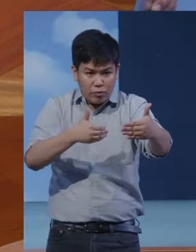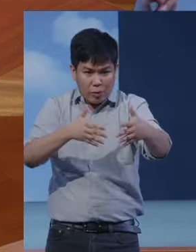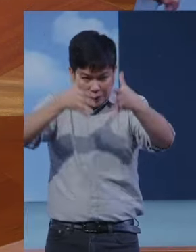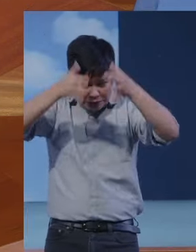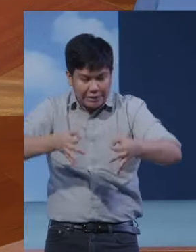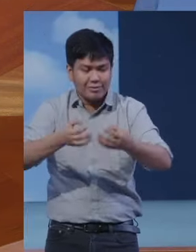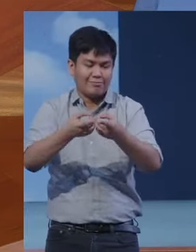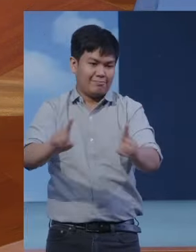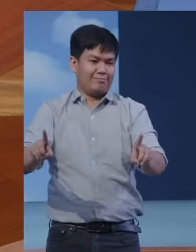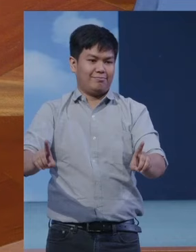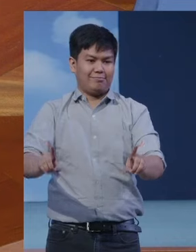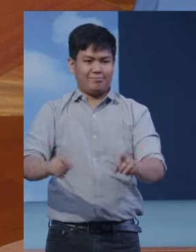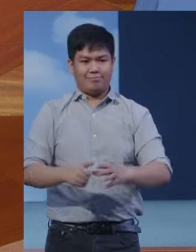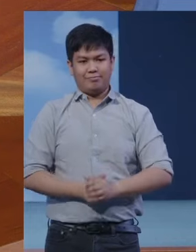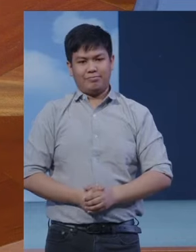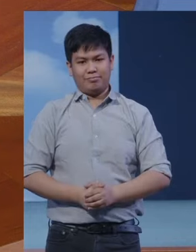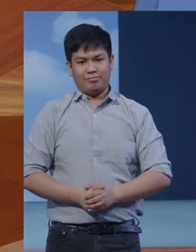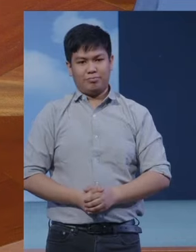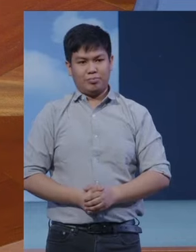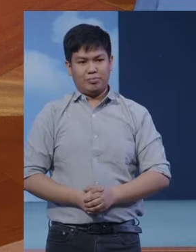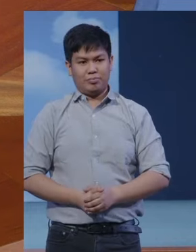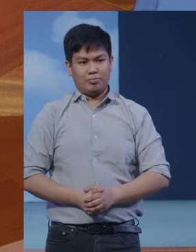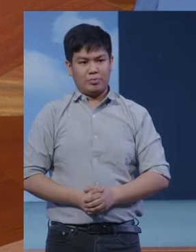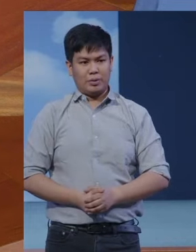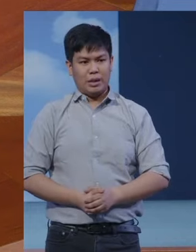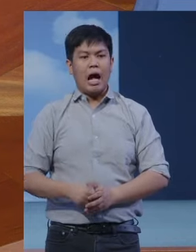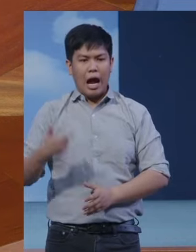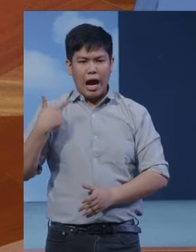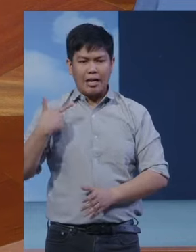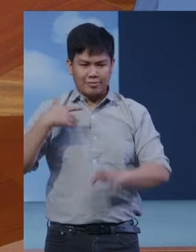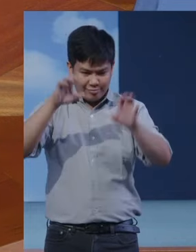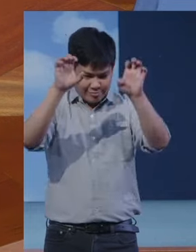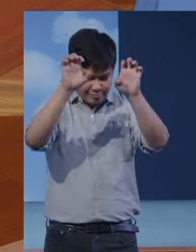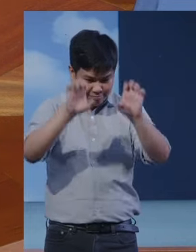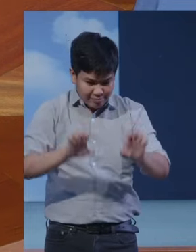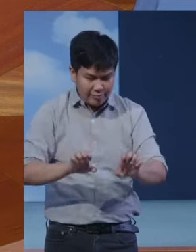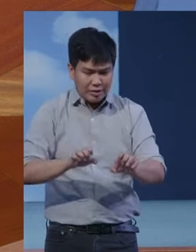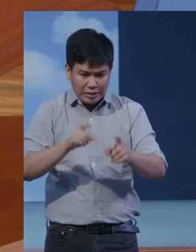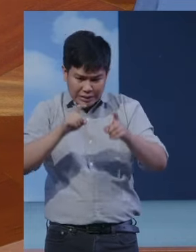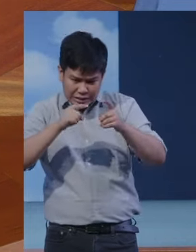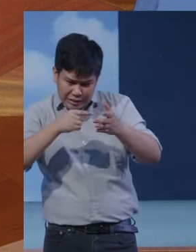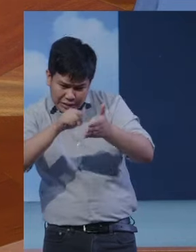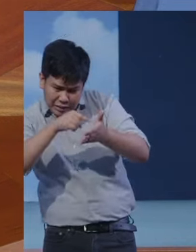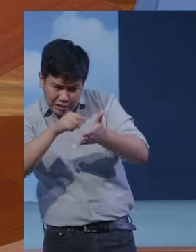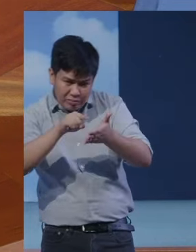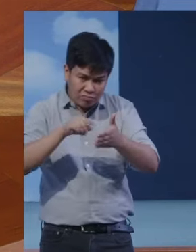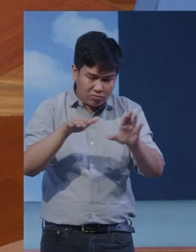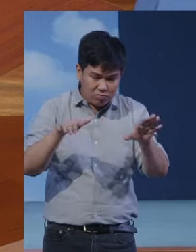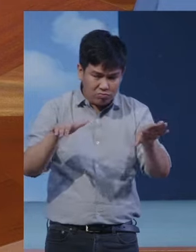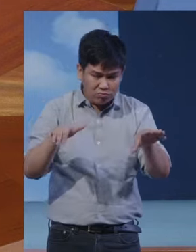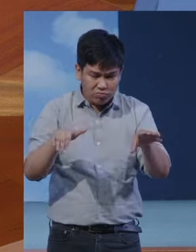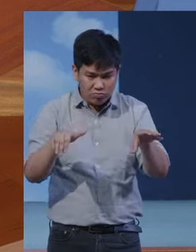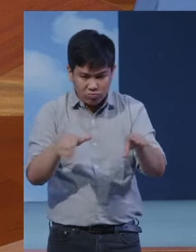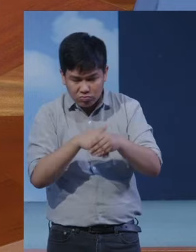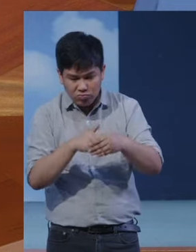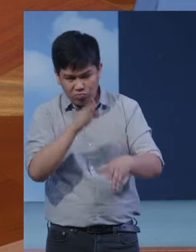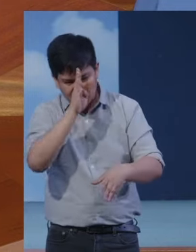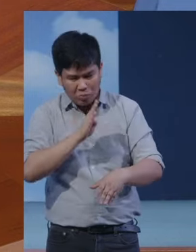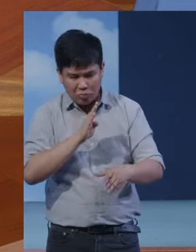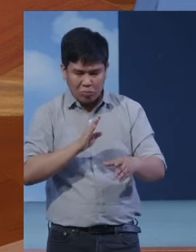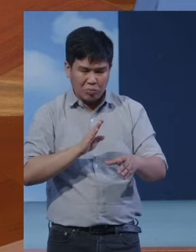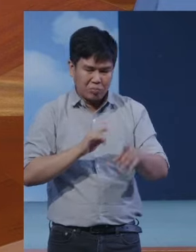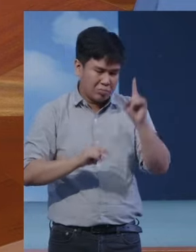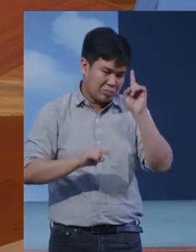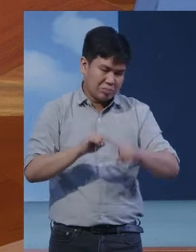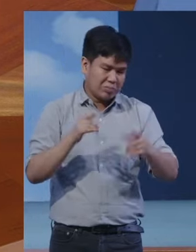magdesisyon at magkaroon ng evaluation na iyung marriage is completely broken wala na pong recourse